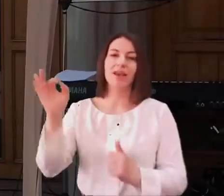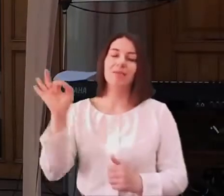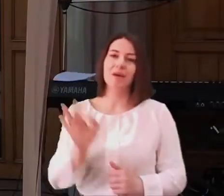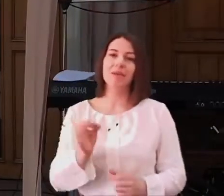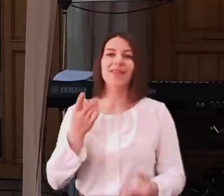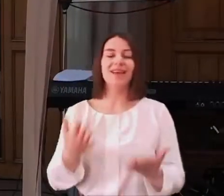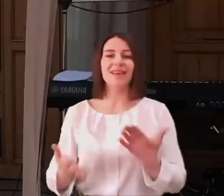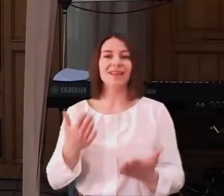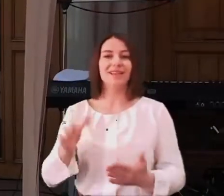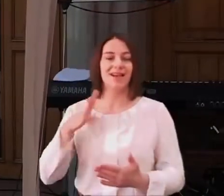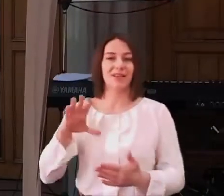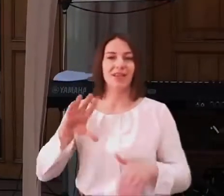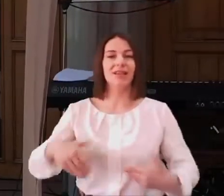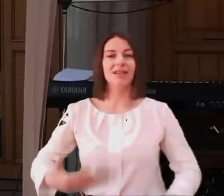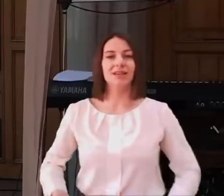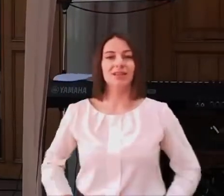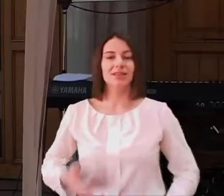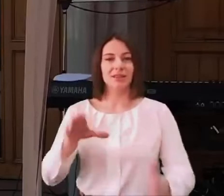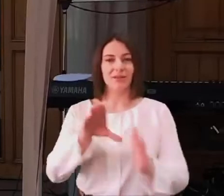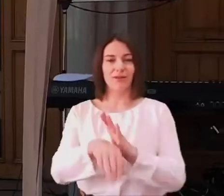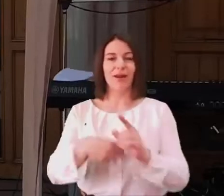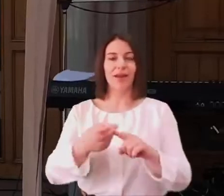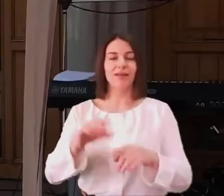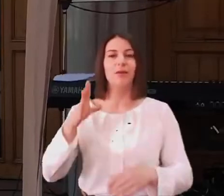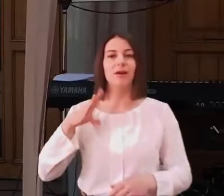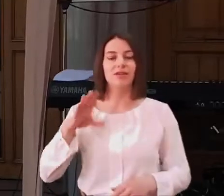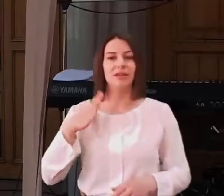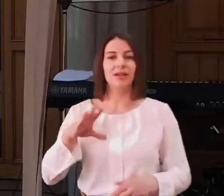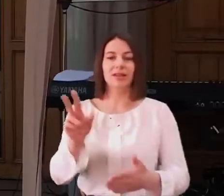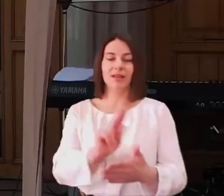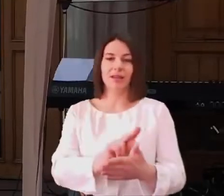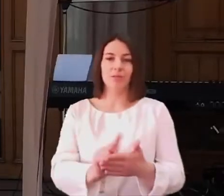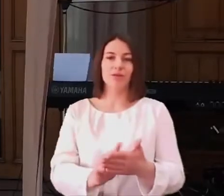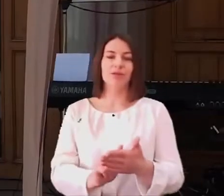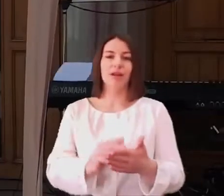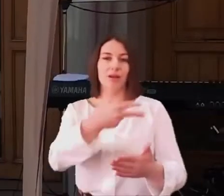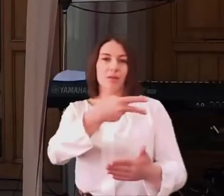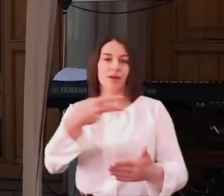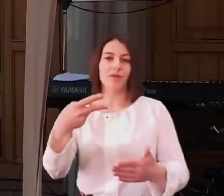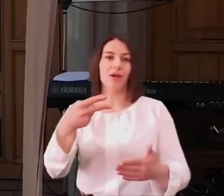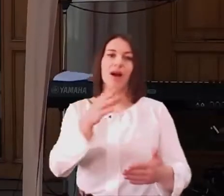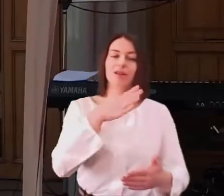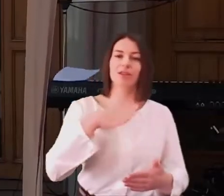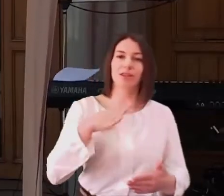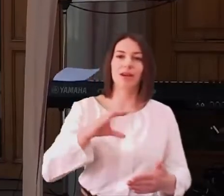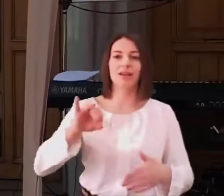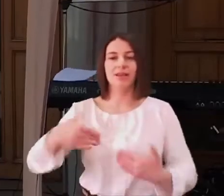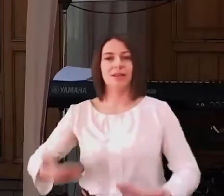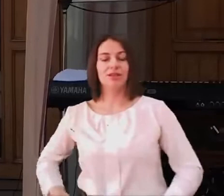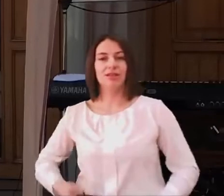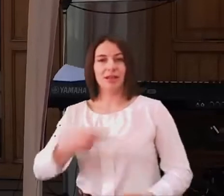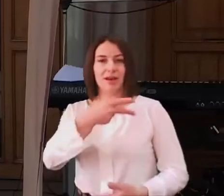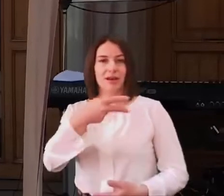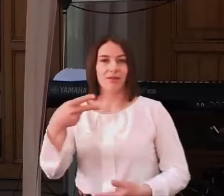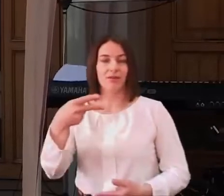Если ожидание и жизнь в этом ожидании для нас пишется через знак «равно». Современное ожидание пришествия